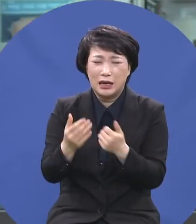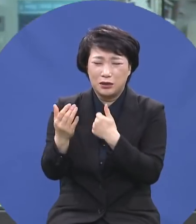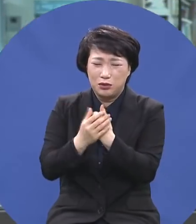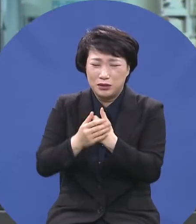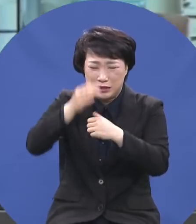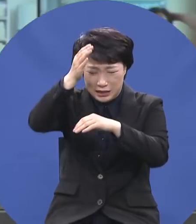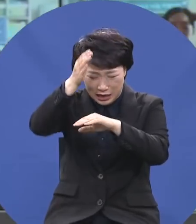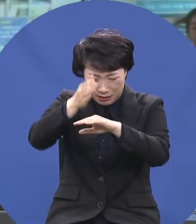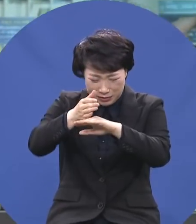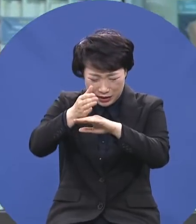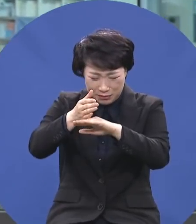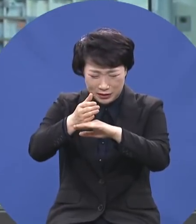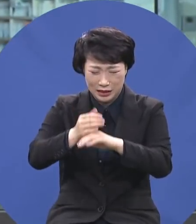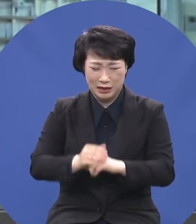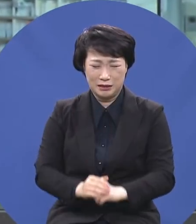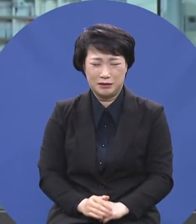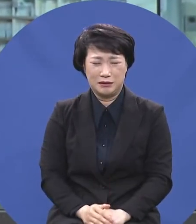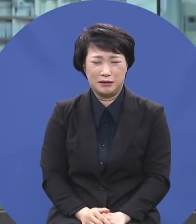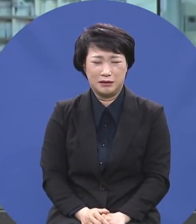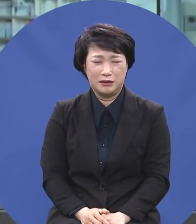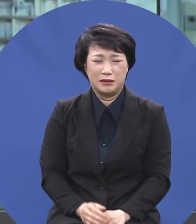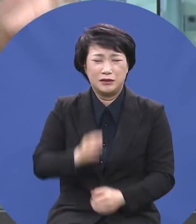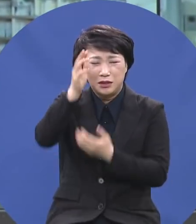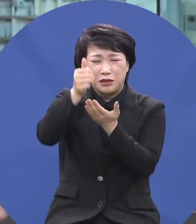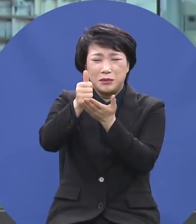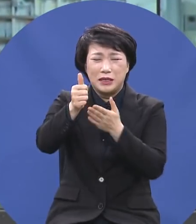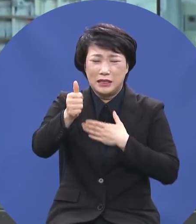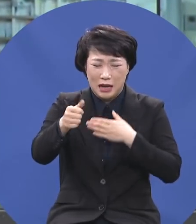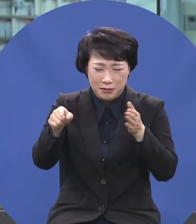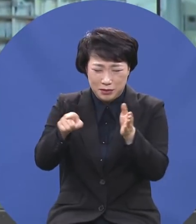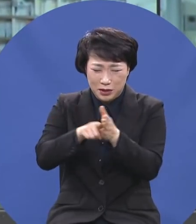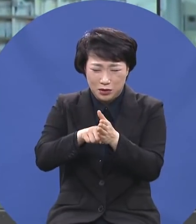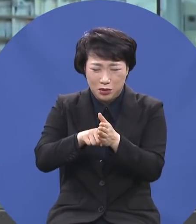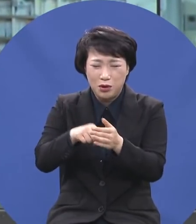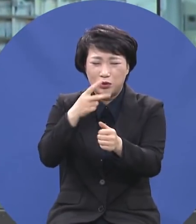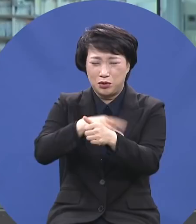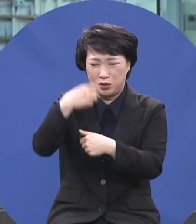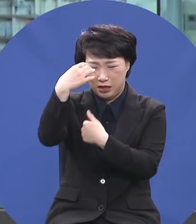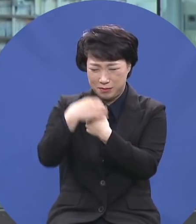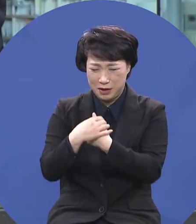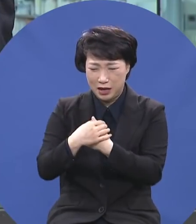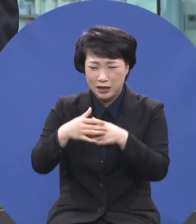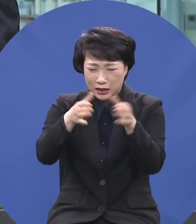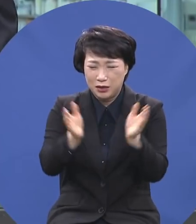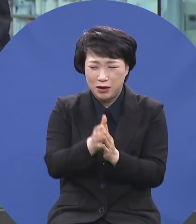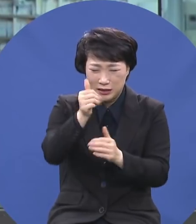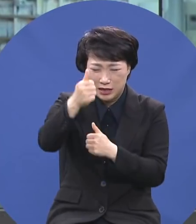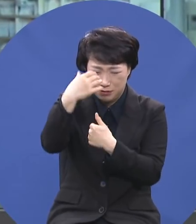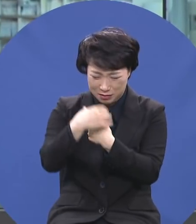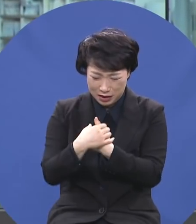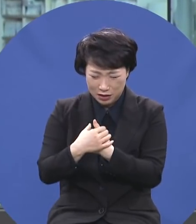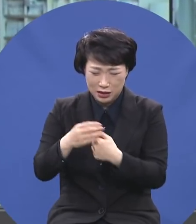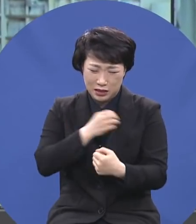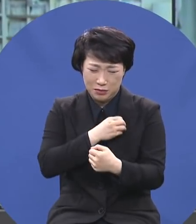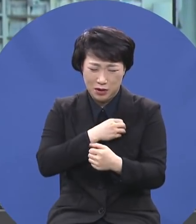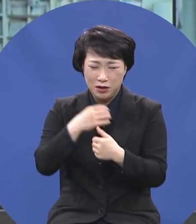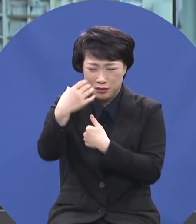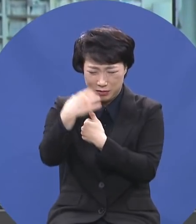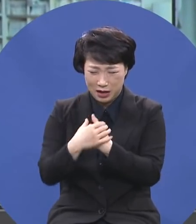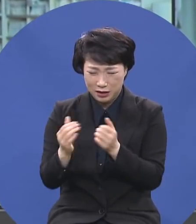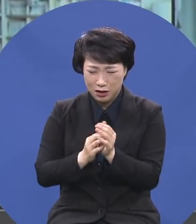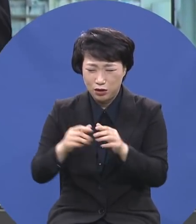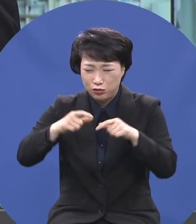하심을 감사합니다. 성령인 나를 믿고 교사를 시키시고 기관장을 시키시고 임원을